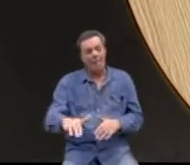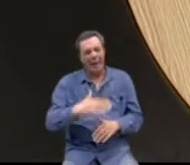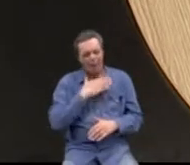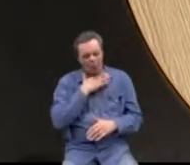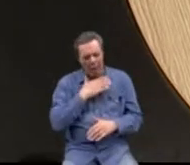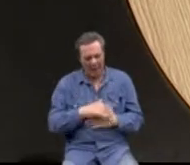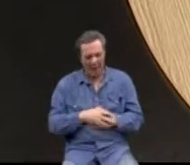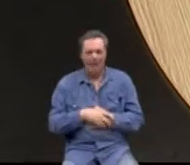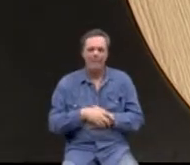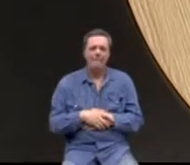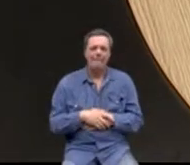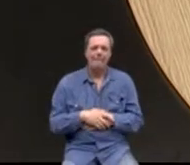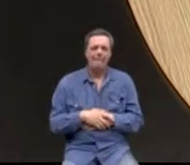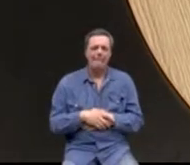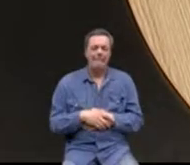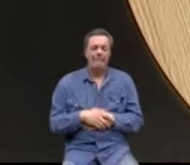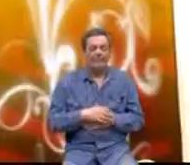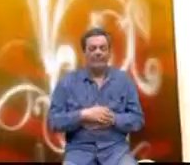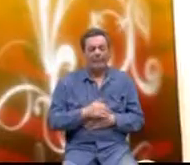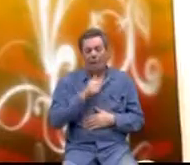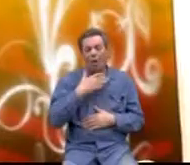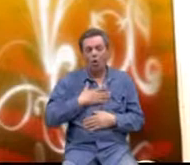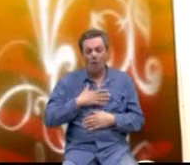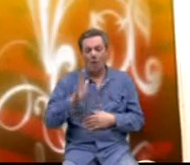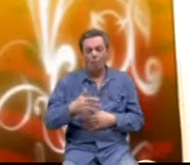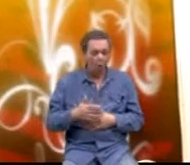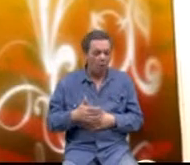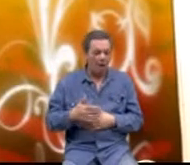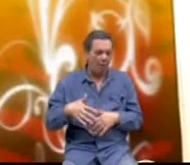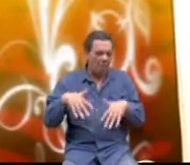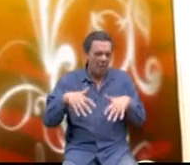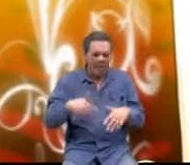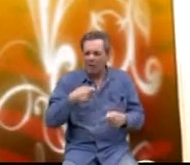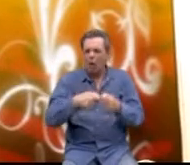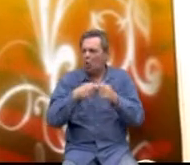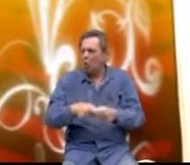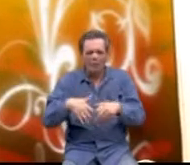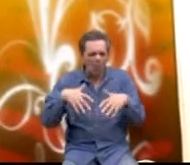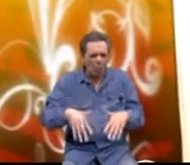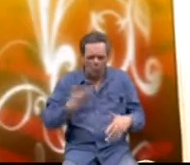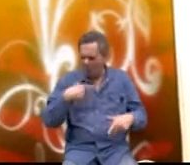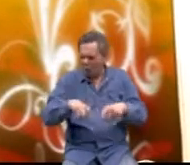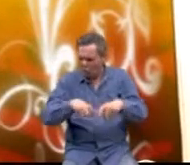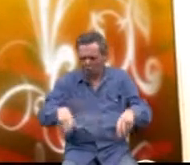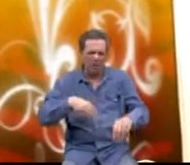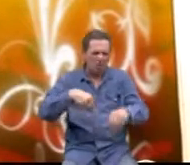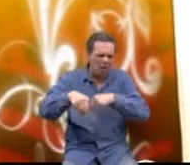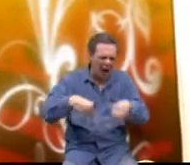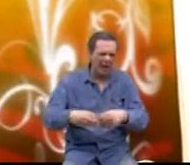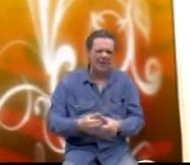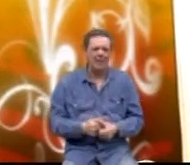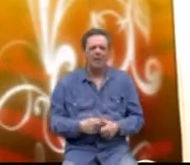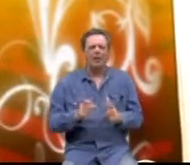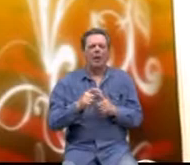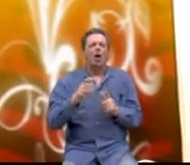iz Pavlekice. I ko želi može zaigrati neku društvenu igru. Tamo bit će stolovi s društvenim igrama, šah, obzirom da i škola i dom